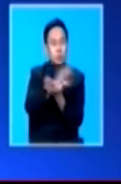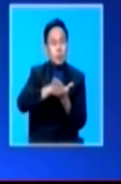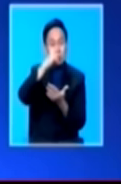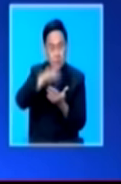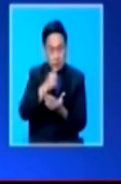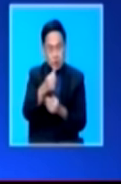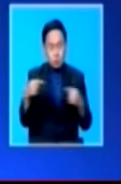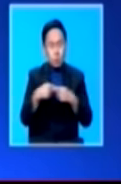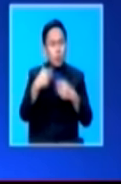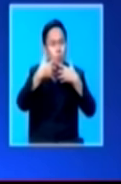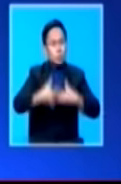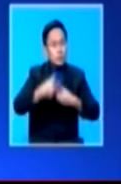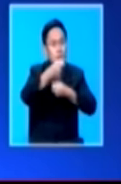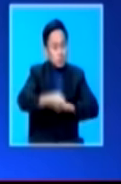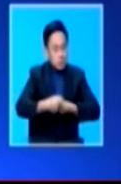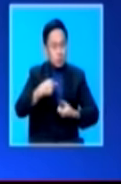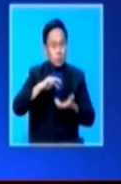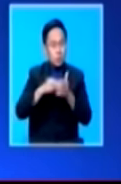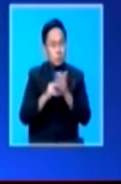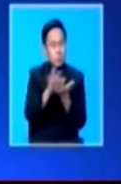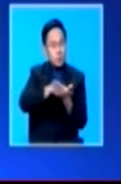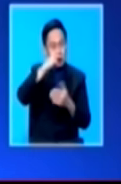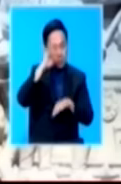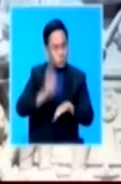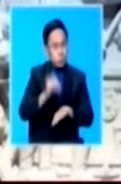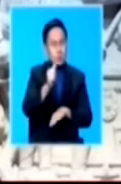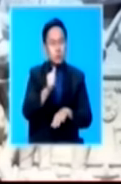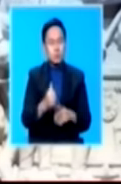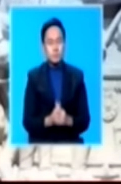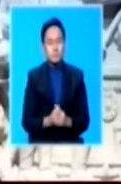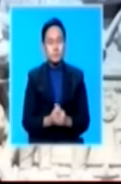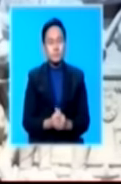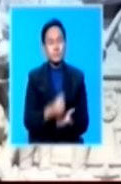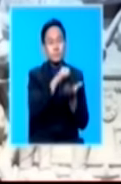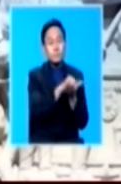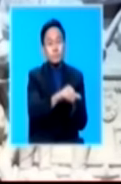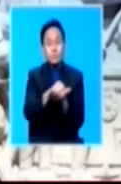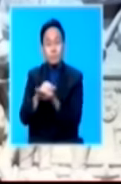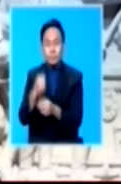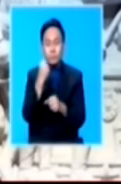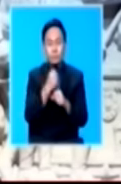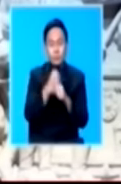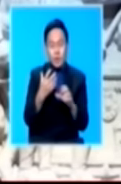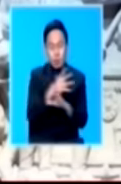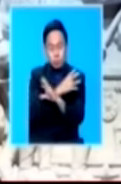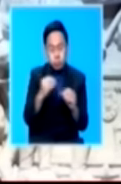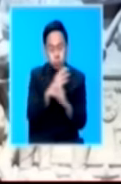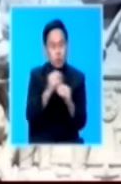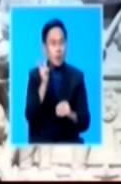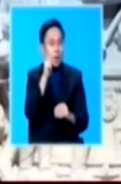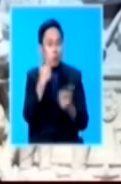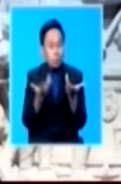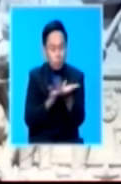ตรเราเนี่ยเราขีดความเราสูงอยู่แล้วนะครับที่สำคัญก็คือการบริการการทำงานแลกเปลี่ยนข้อมูลสร้างความร่ว